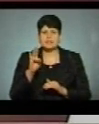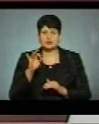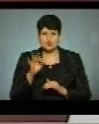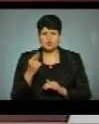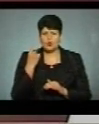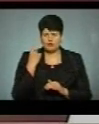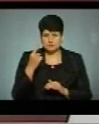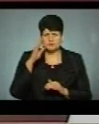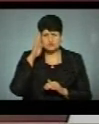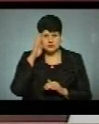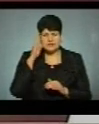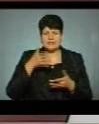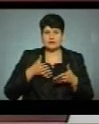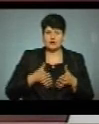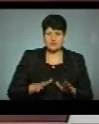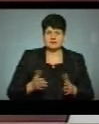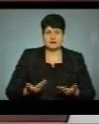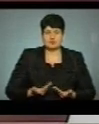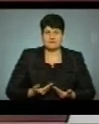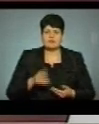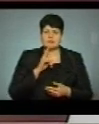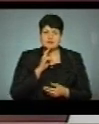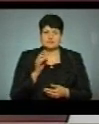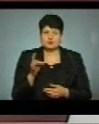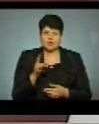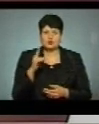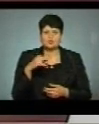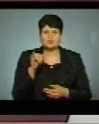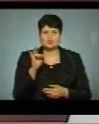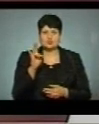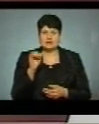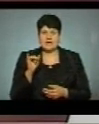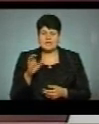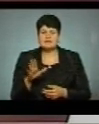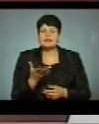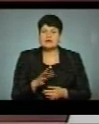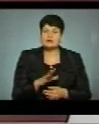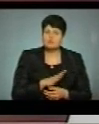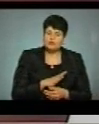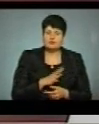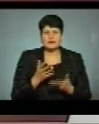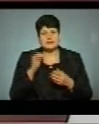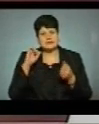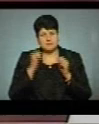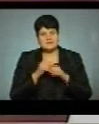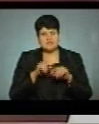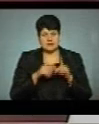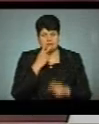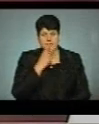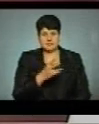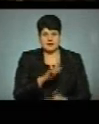героїв Небесної Сотні, який народився і проживав на Кременеччині у Дунаєві, яким він був і яким запам'ятався рідним, дивіться